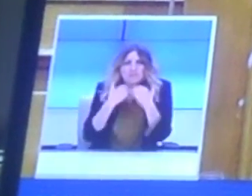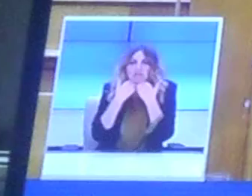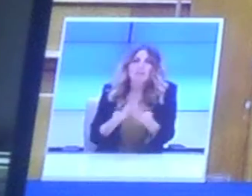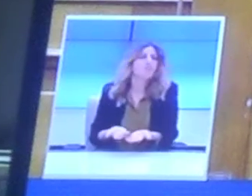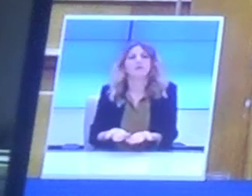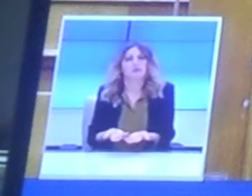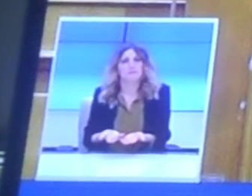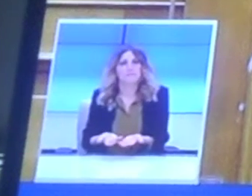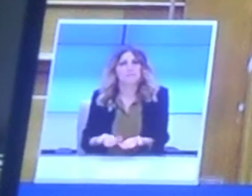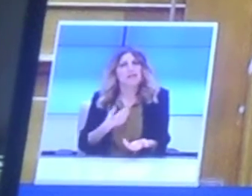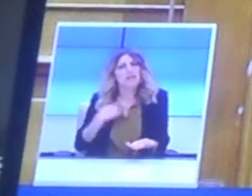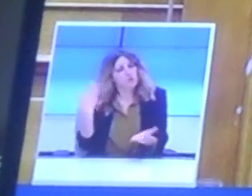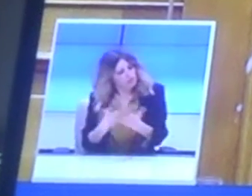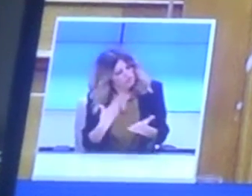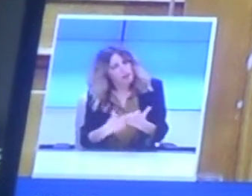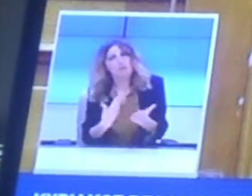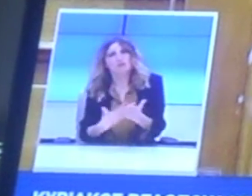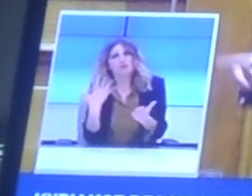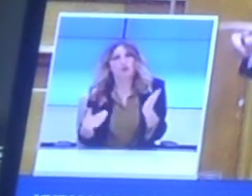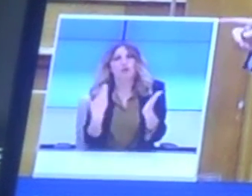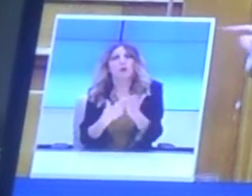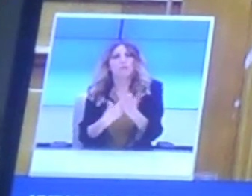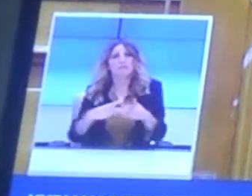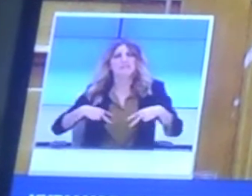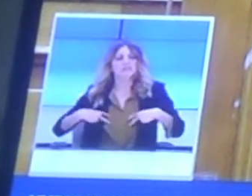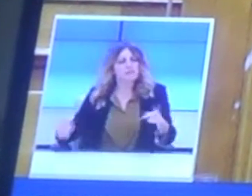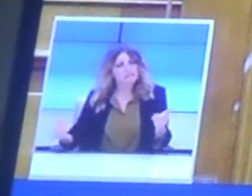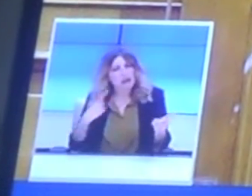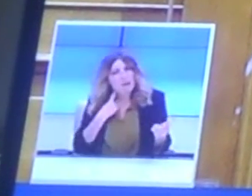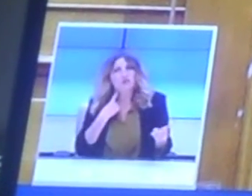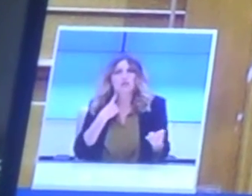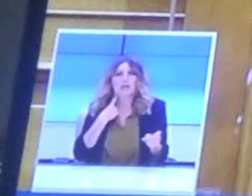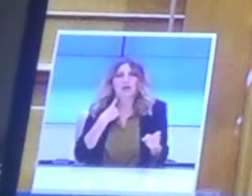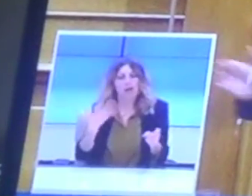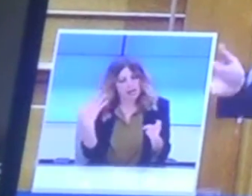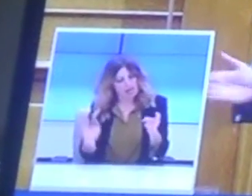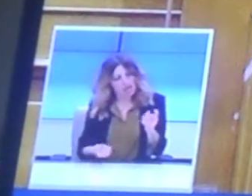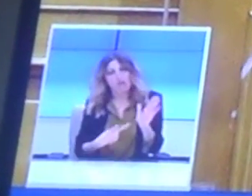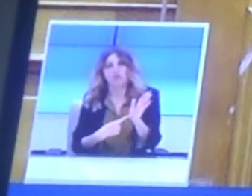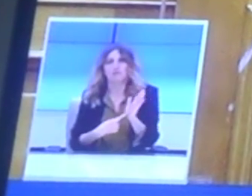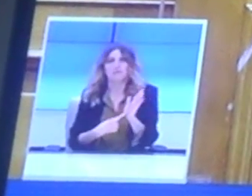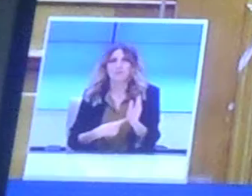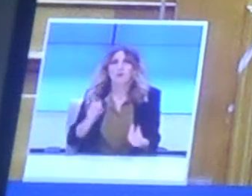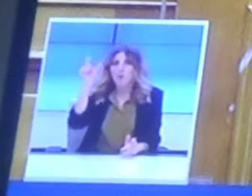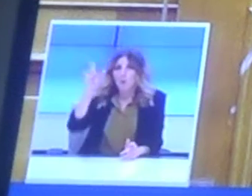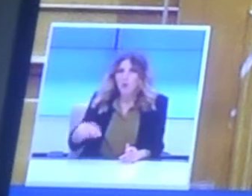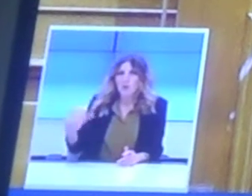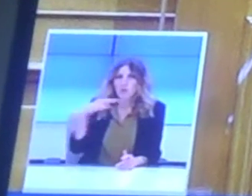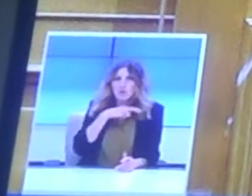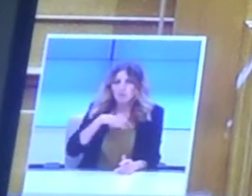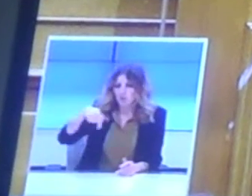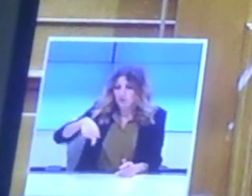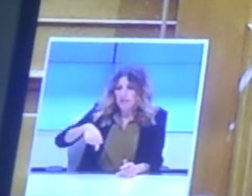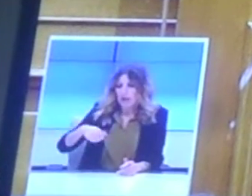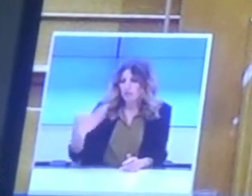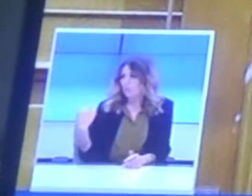Θα σας αποδείξω ότι είστε μια αποτυχημένη κυβέρνηση. Και πάντα ο Πρωθυπουργός θα το αποδείξω. Ο ίδιος ο Πρωθυπουργός πριν από λίγα λεπτά εδώ μας